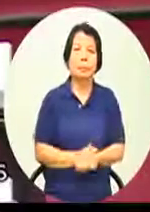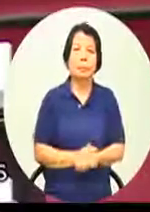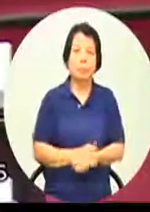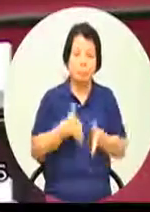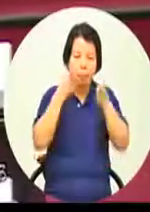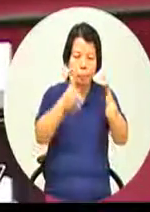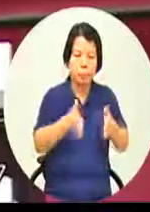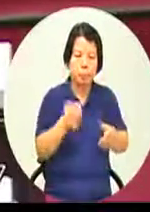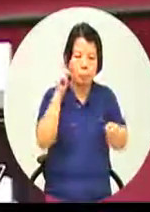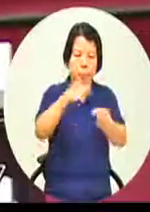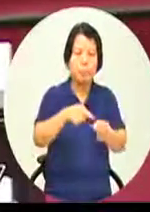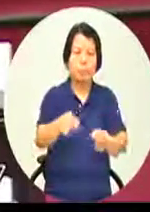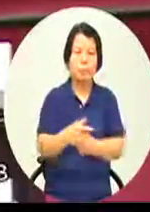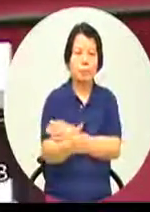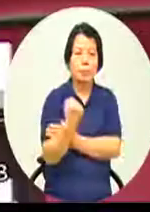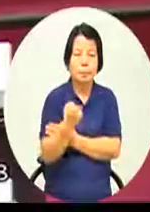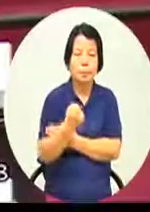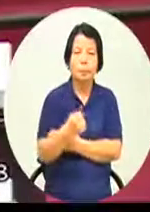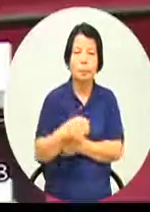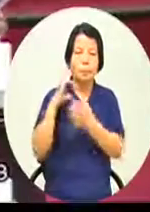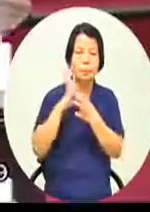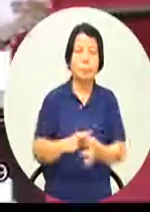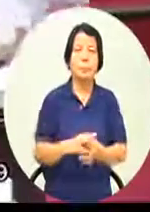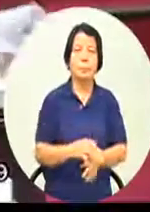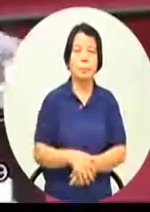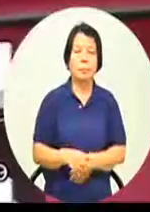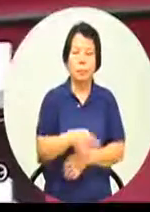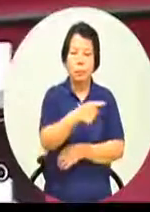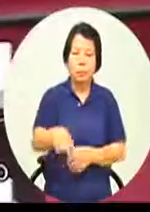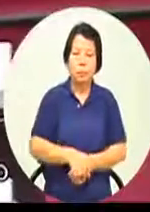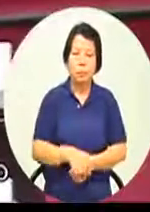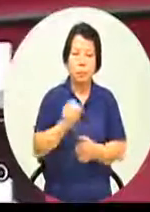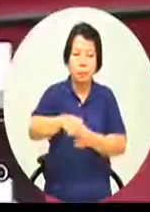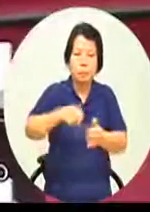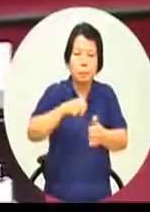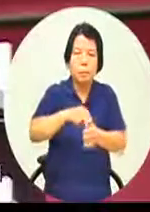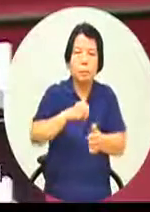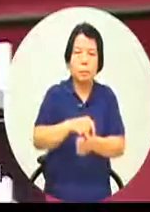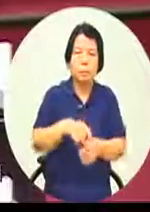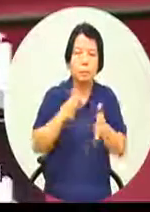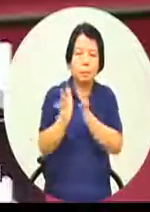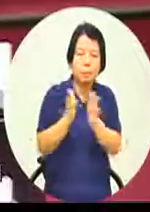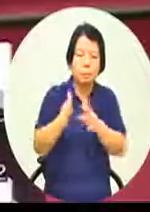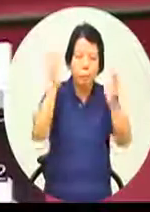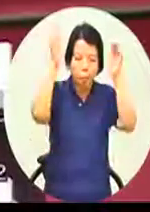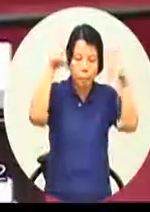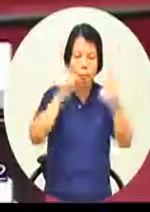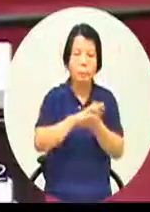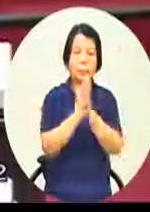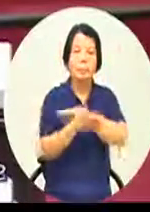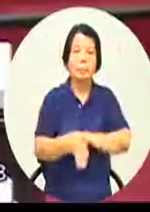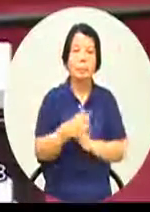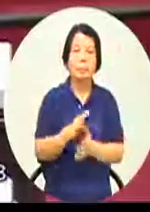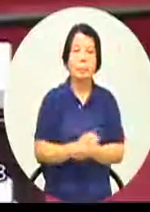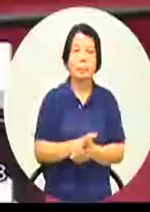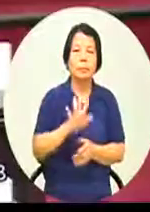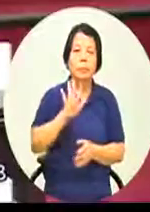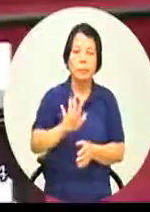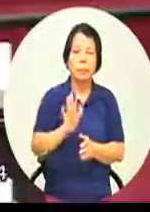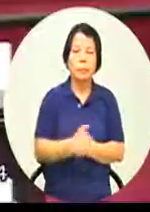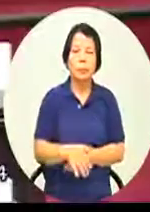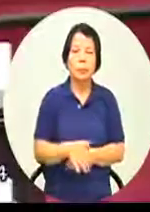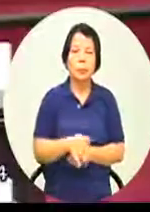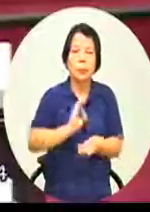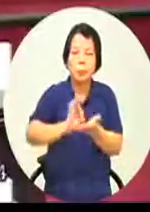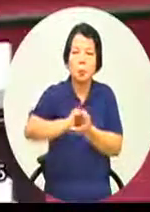这个方向继续的努力，尽量让他们认养更多的这些流浪犬，然后变成更有作用的